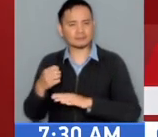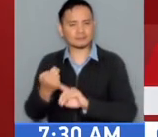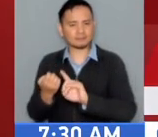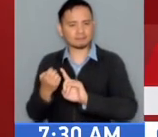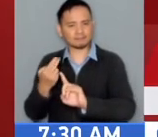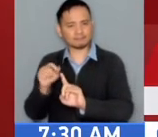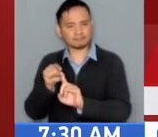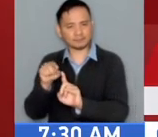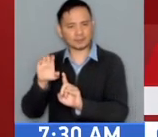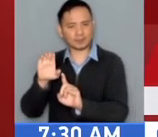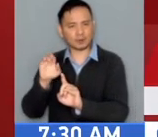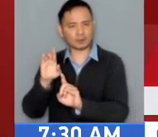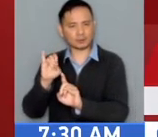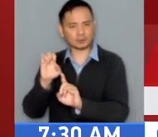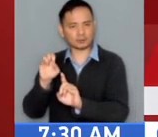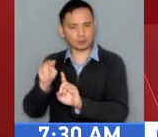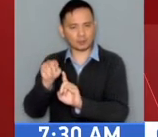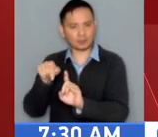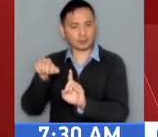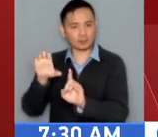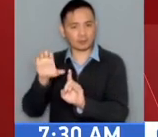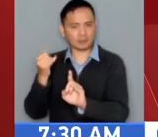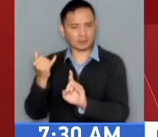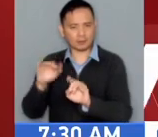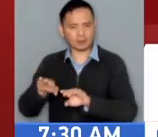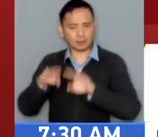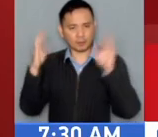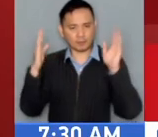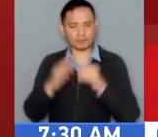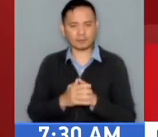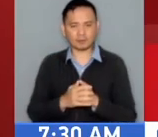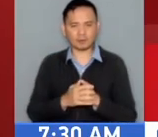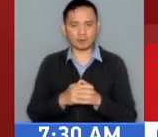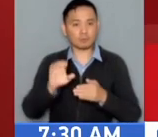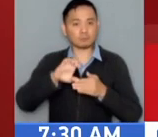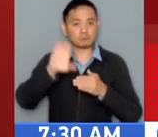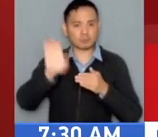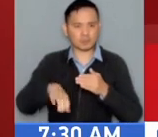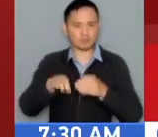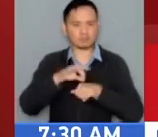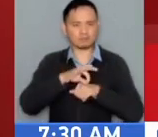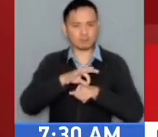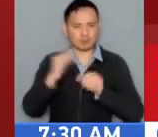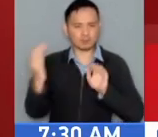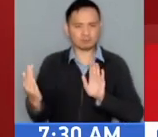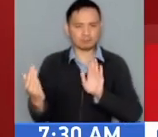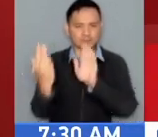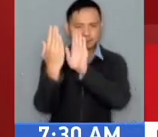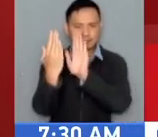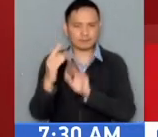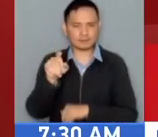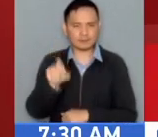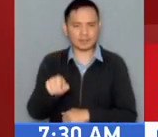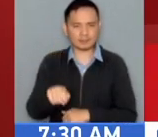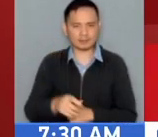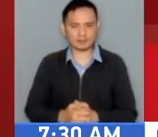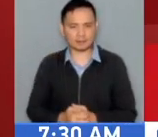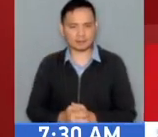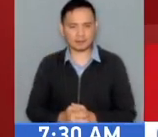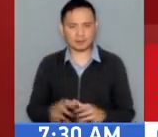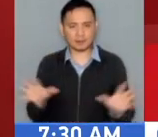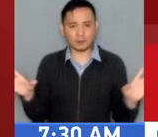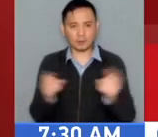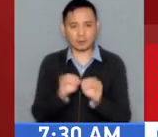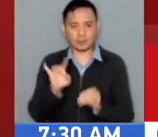nga ng school year. Full face-to-face po yung klase ng mga estudyante. Ngayong school year ay nasa halos 8,700